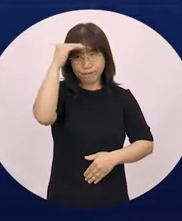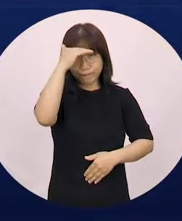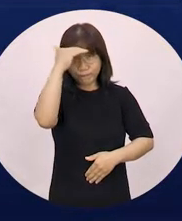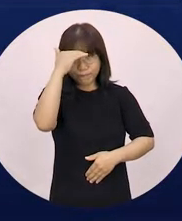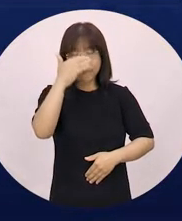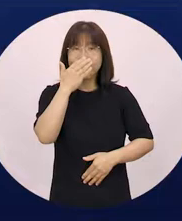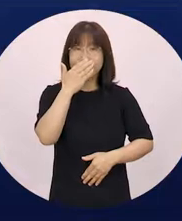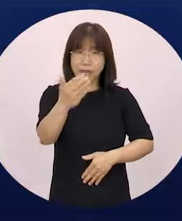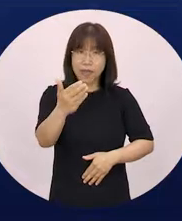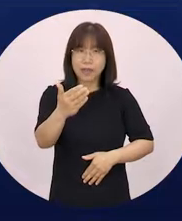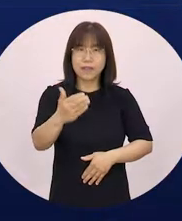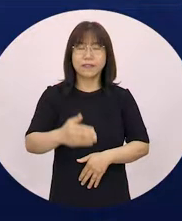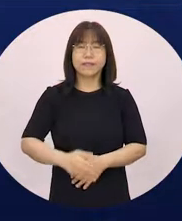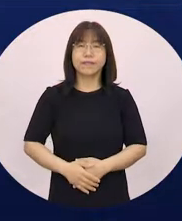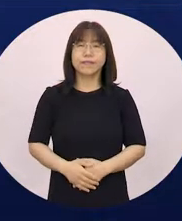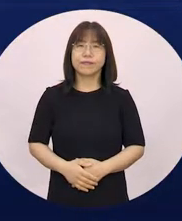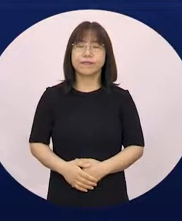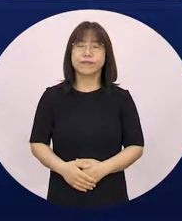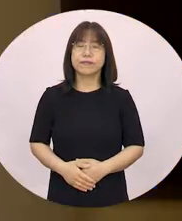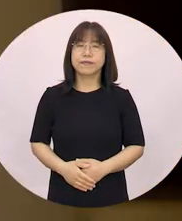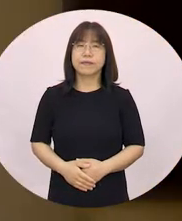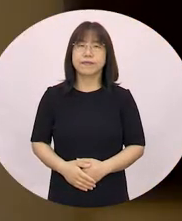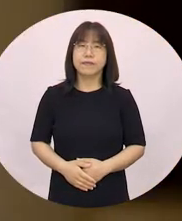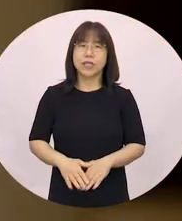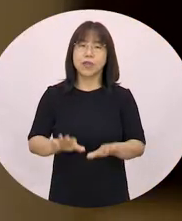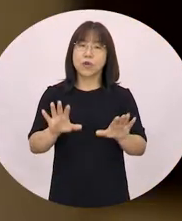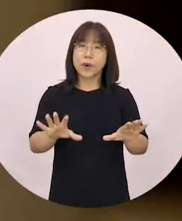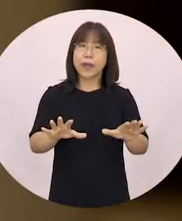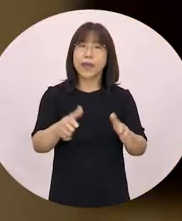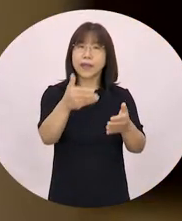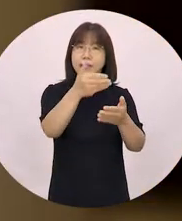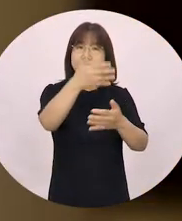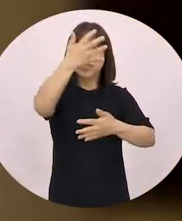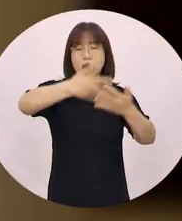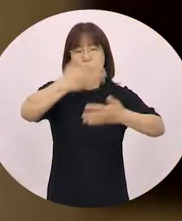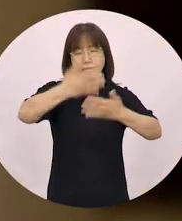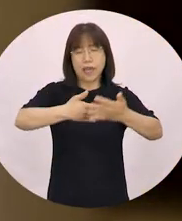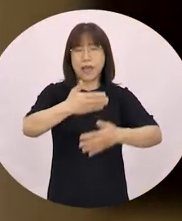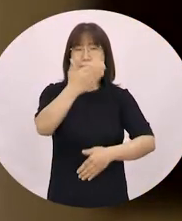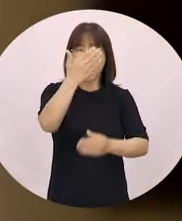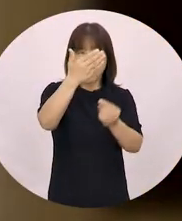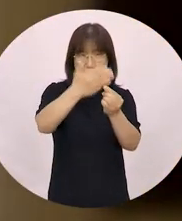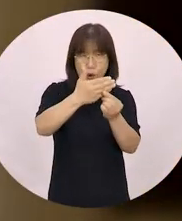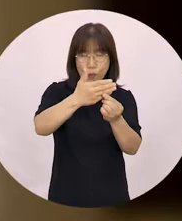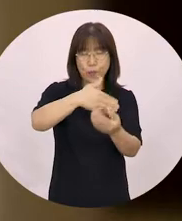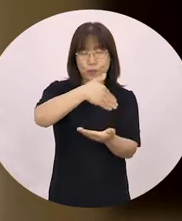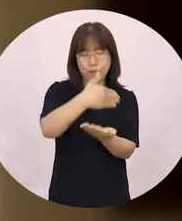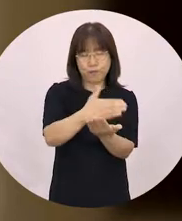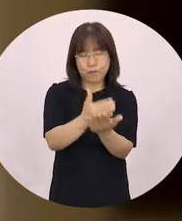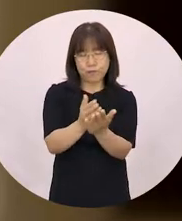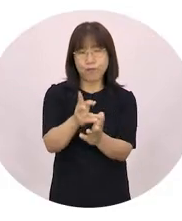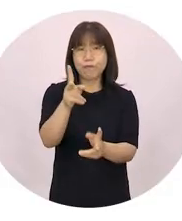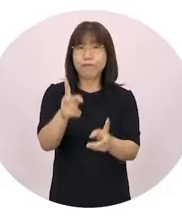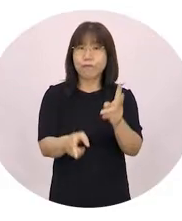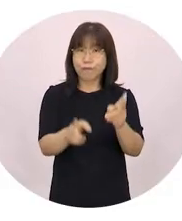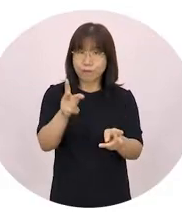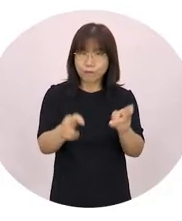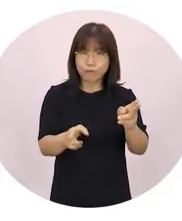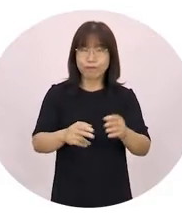집콕 투어를 마련했습니다. 총 9편의 영상으로 제작되는 이번 온라인 집콕